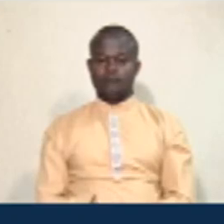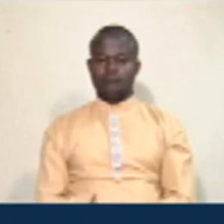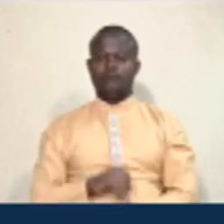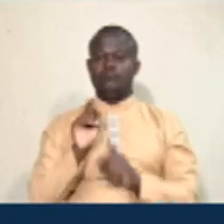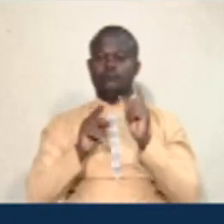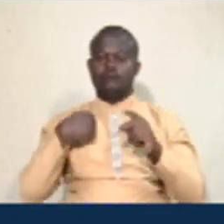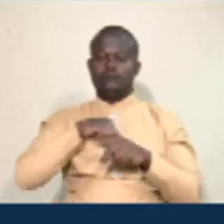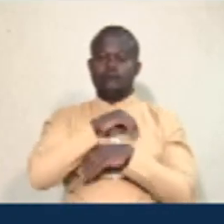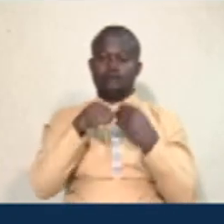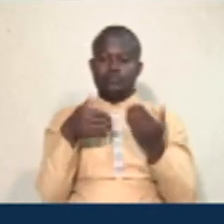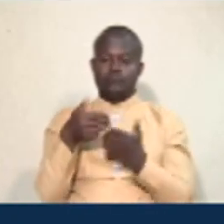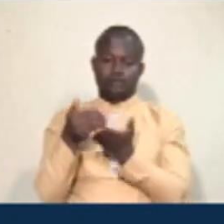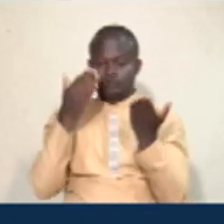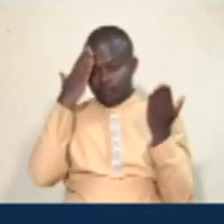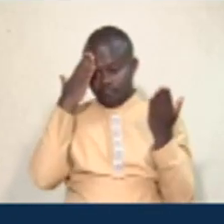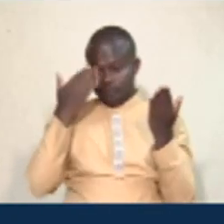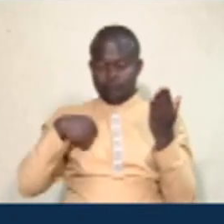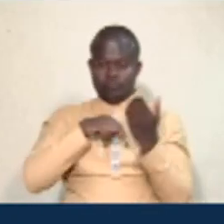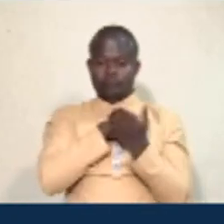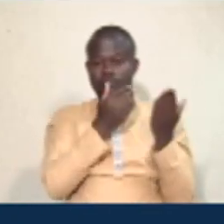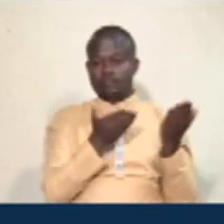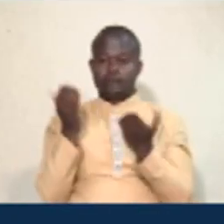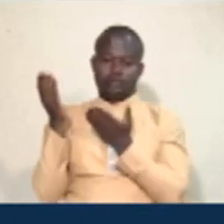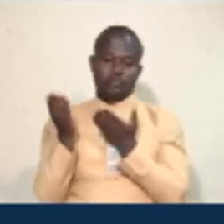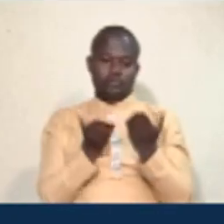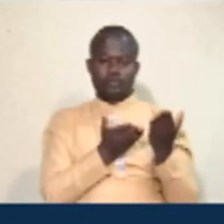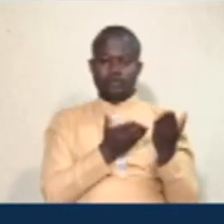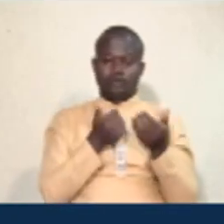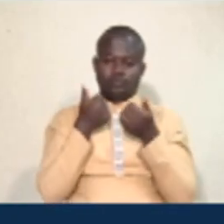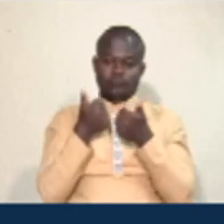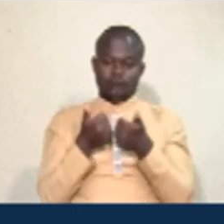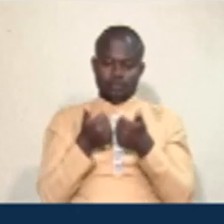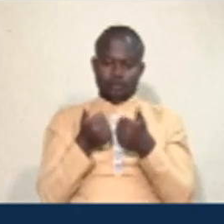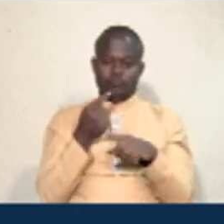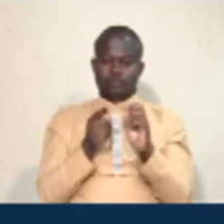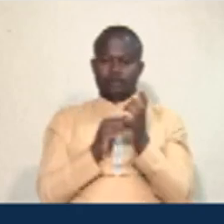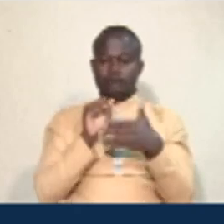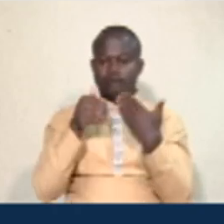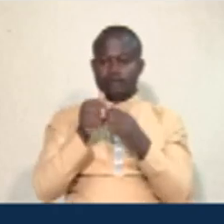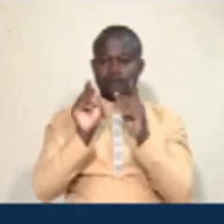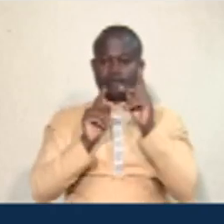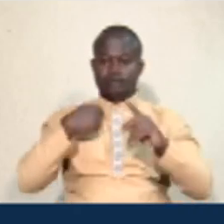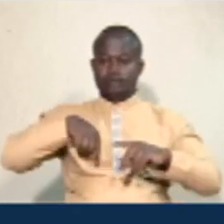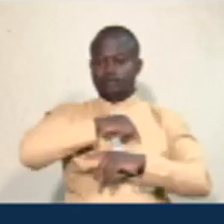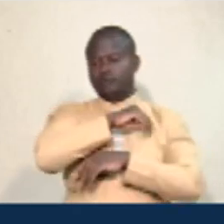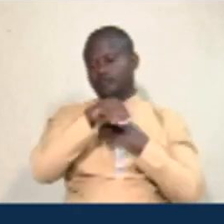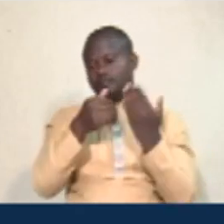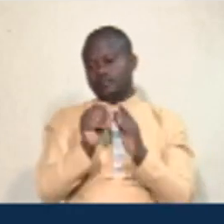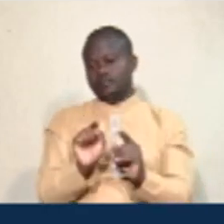abaturage bacu barabizi, uje bamwakira na yombi, ariko hari abaturage bacu